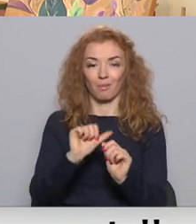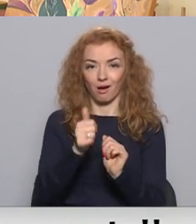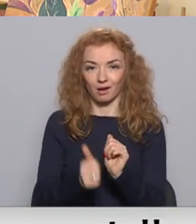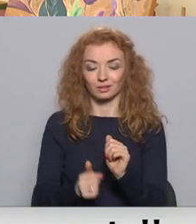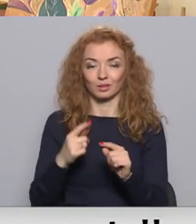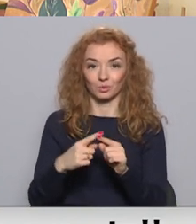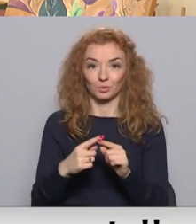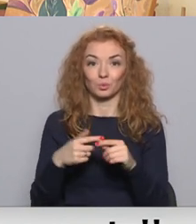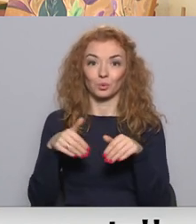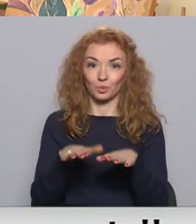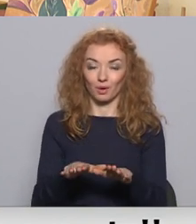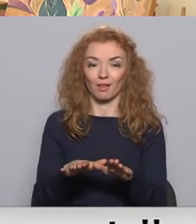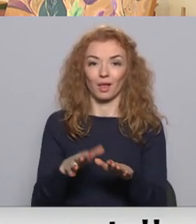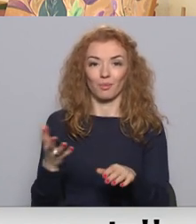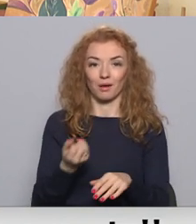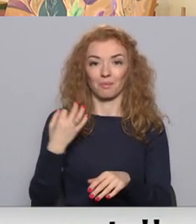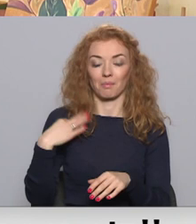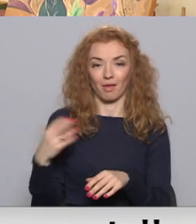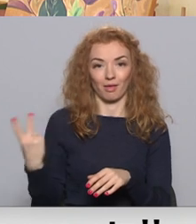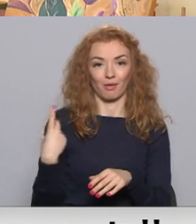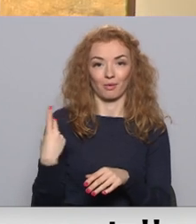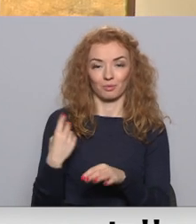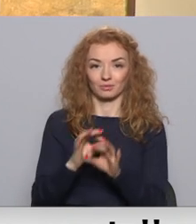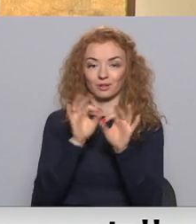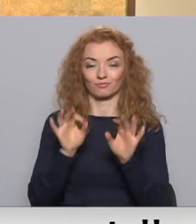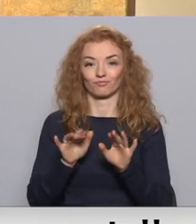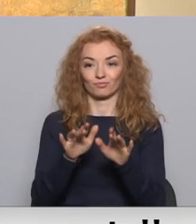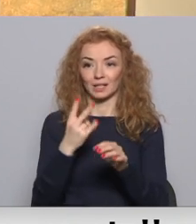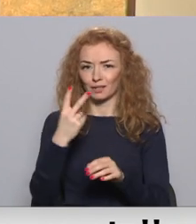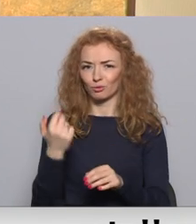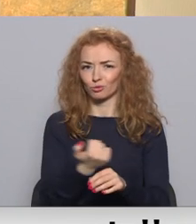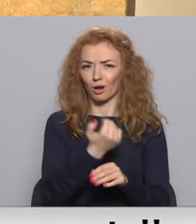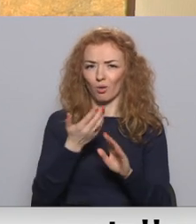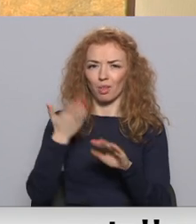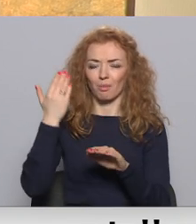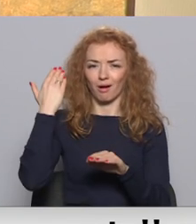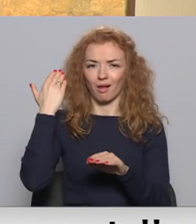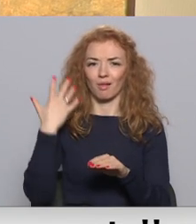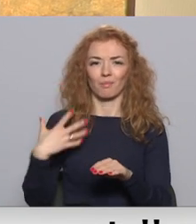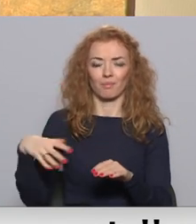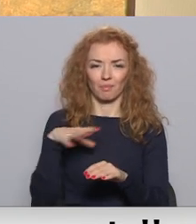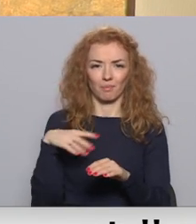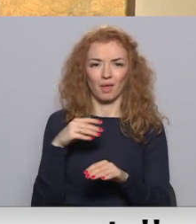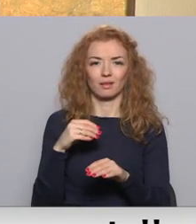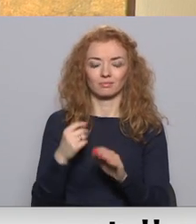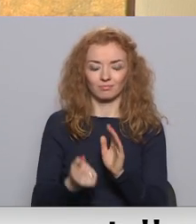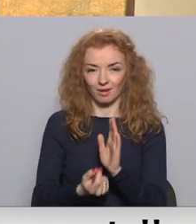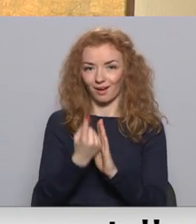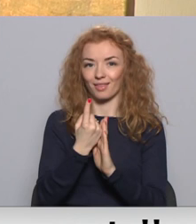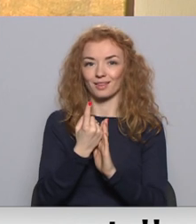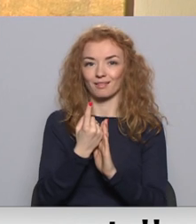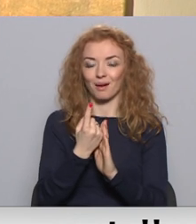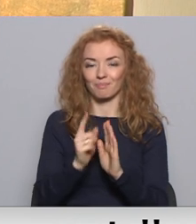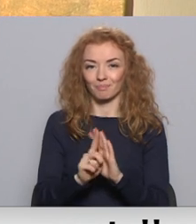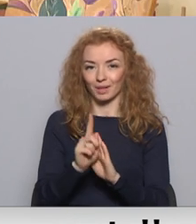Un jā, nolēma ar meitu kopā darboties. Un divus gadus atpakaļ tad mēs radījām